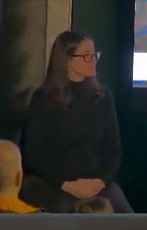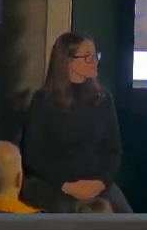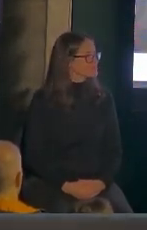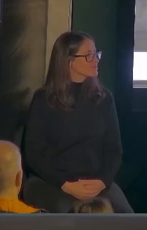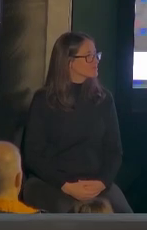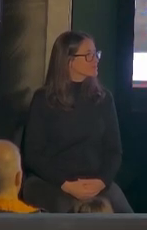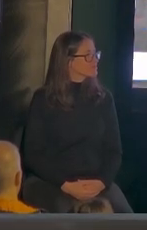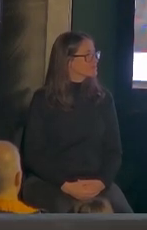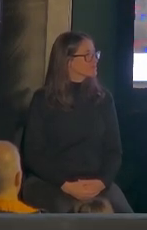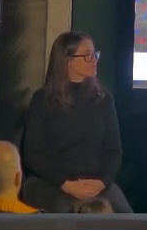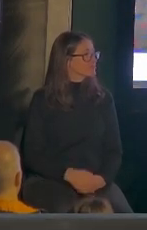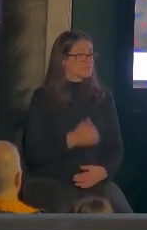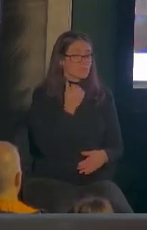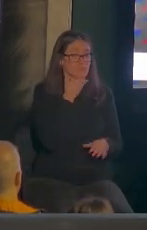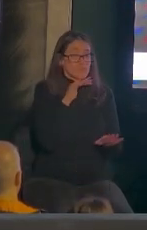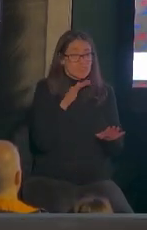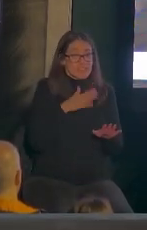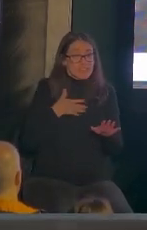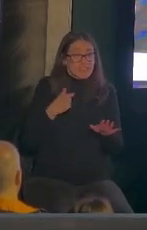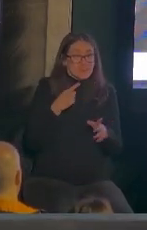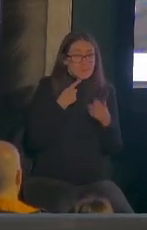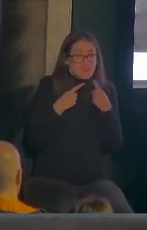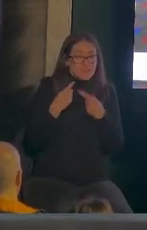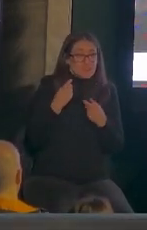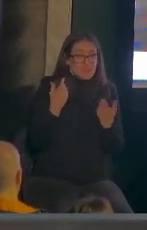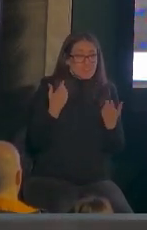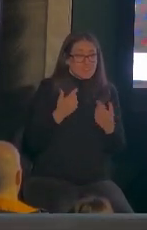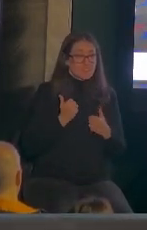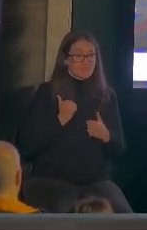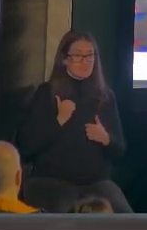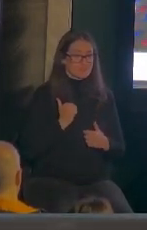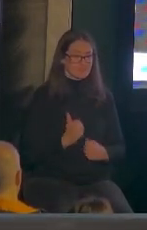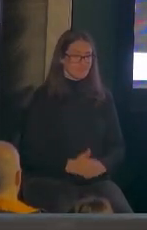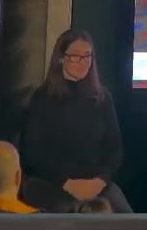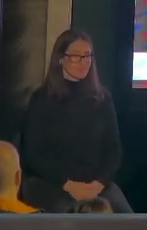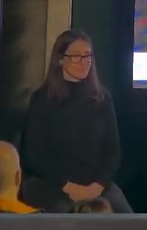No sé si es pot, però si voleu podeu fer preguntes.